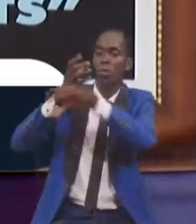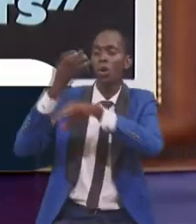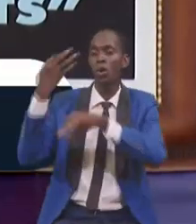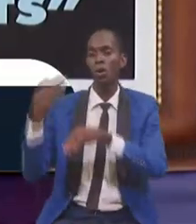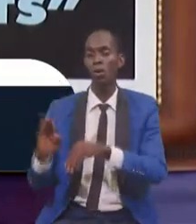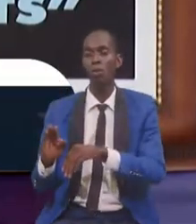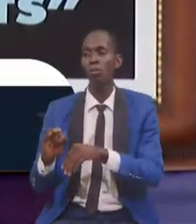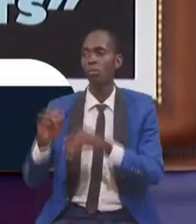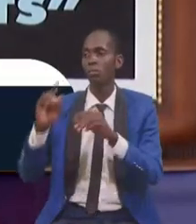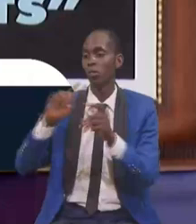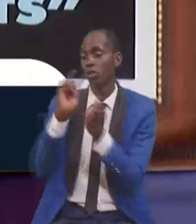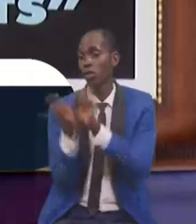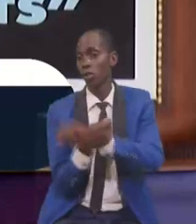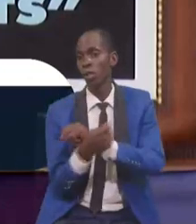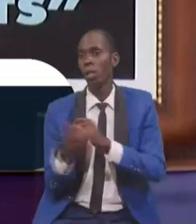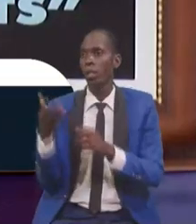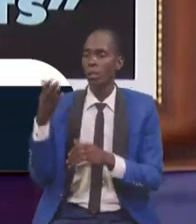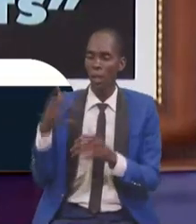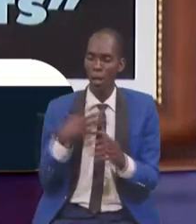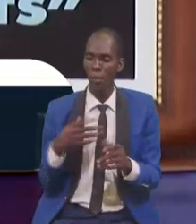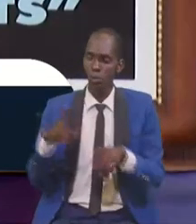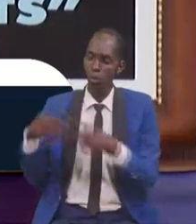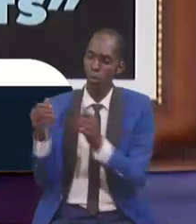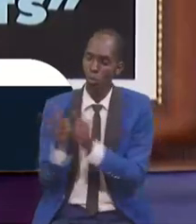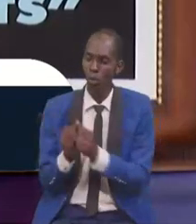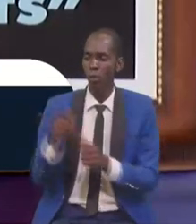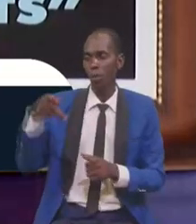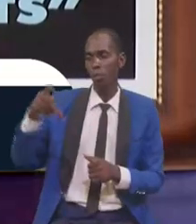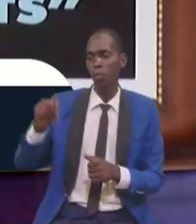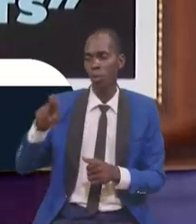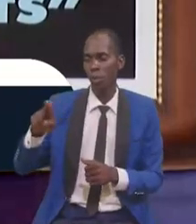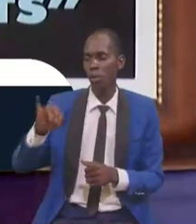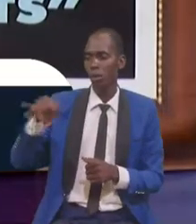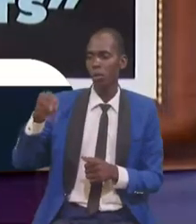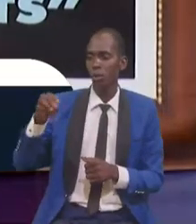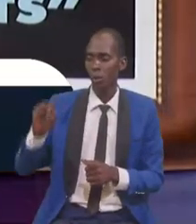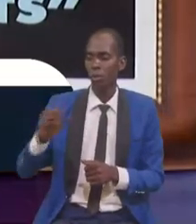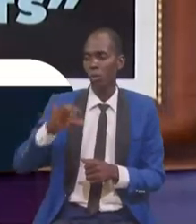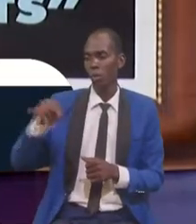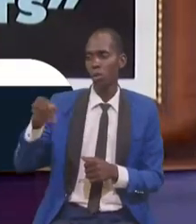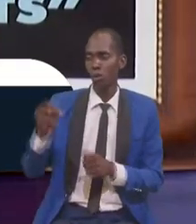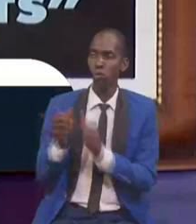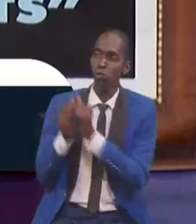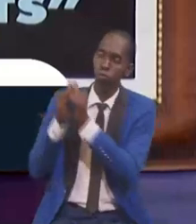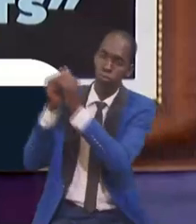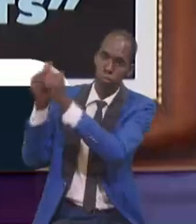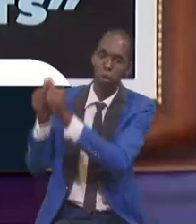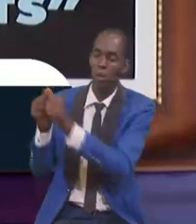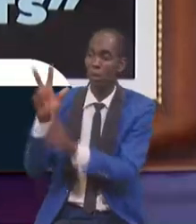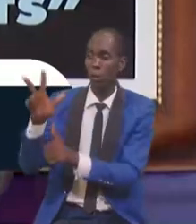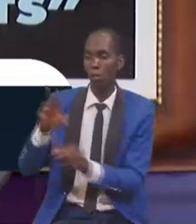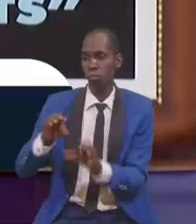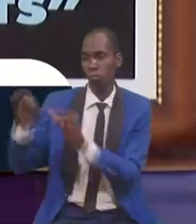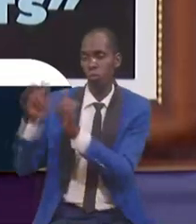la montagne de Transfiguration, accompagné de Pierre, Jacques et Jean, et les 9 autres